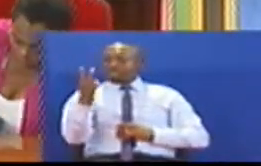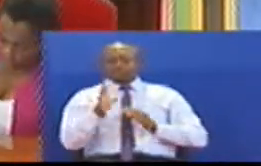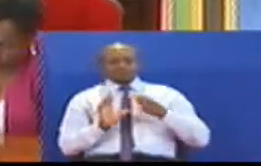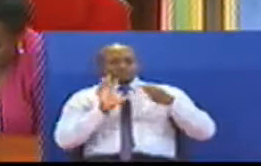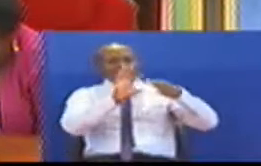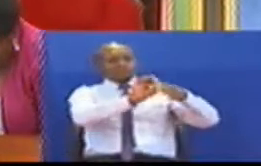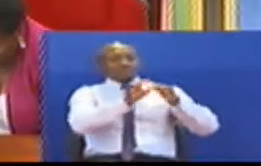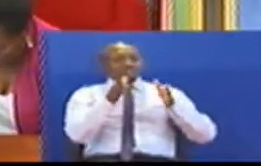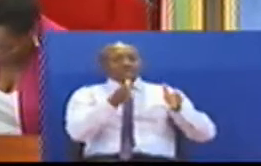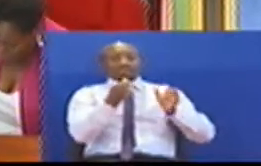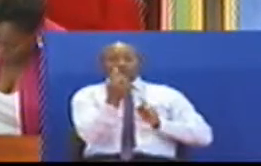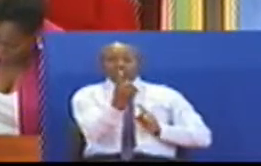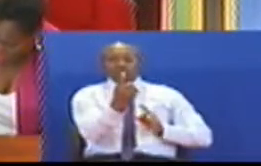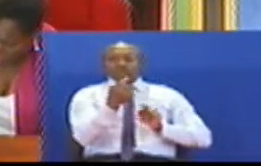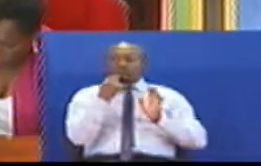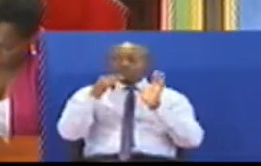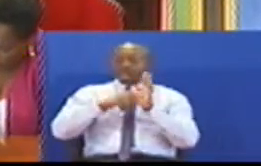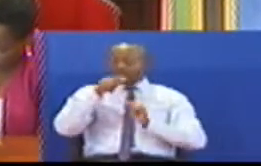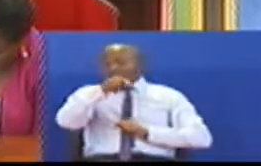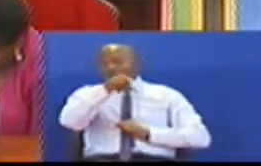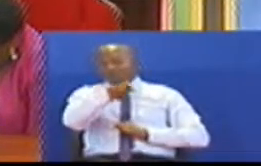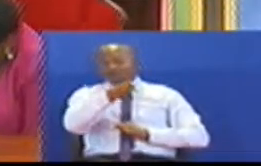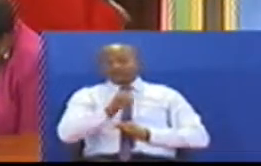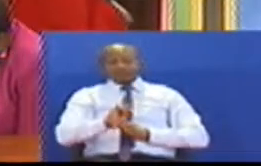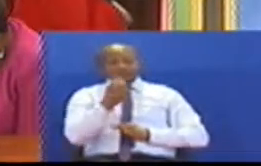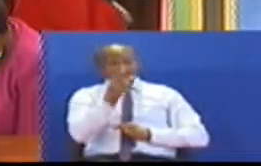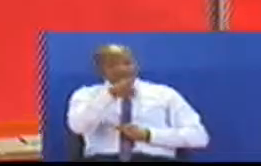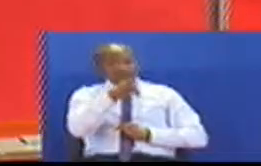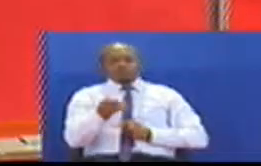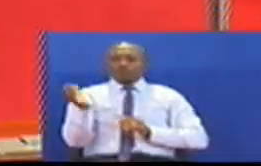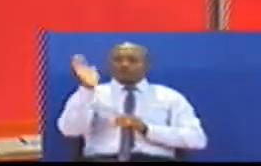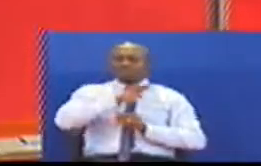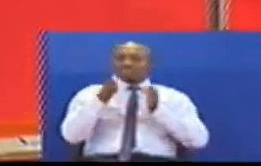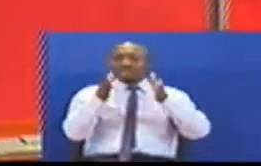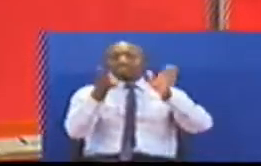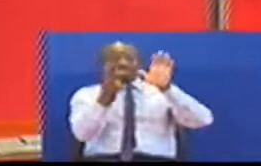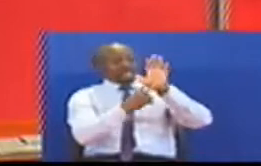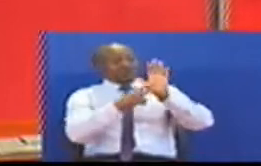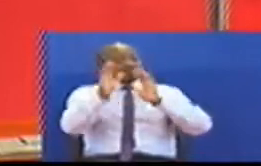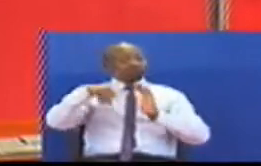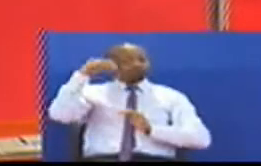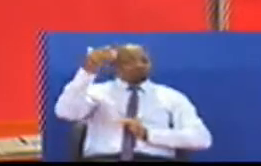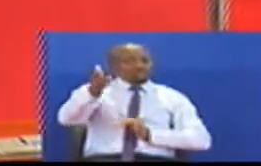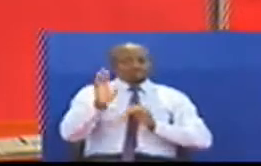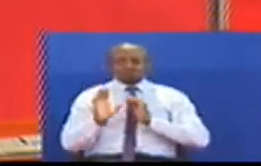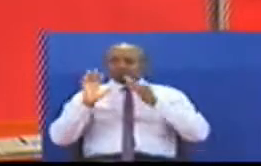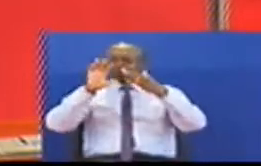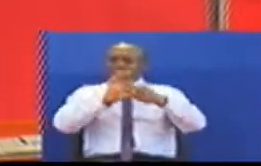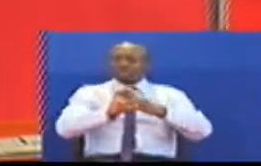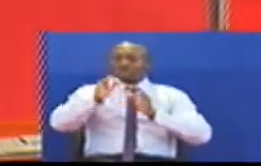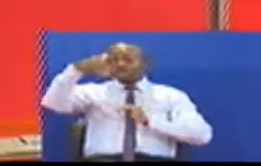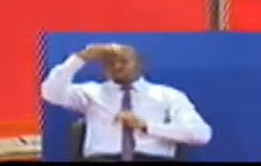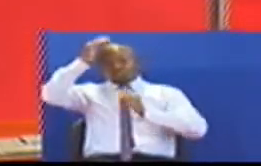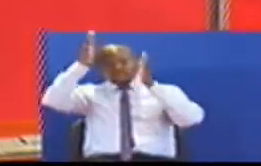kwanza. Tafsiri yake ni kwamba hao ndio watakaomaliza darasa la saba, baadhi yao ndio wataenda mpaka chuo